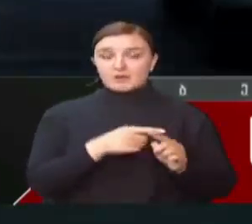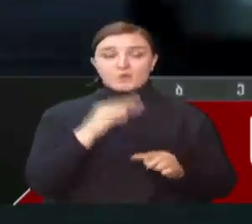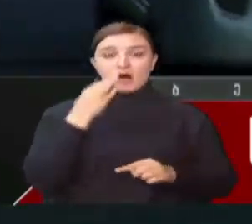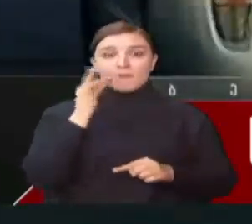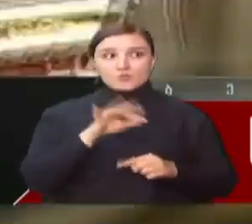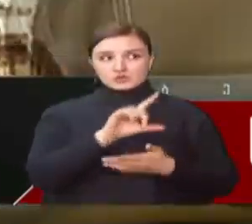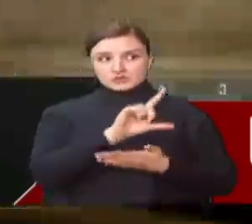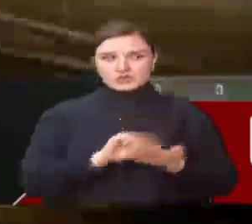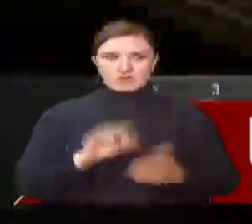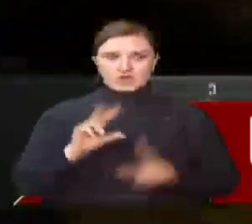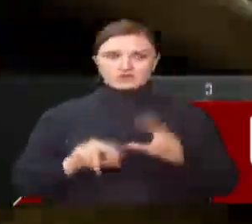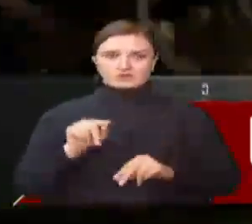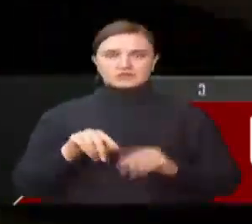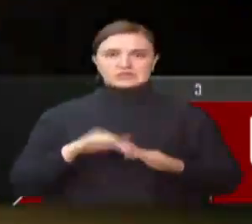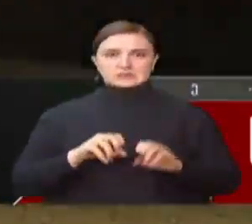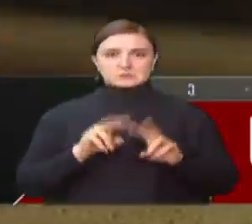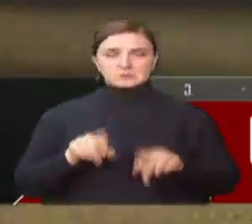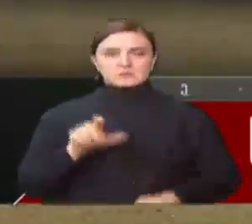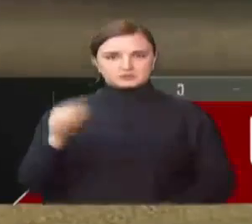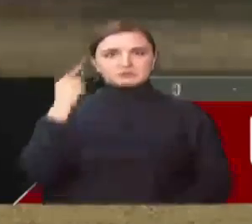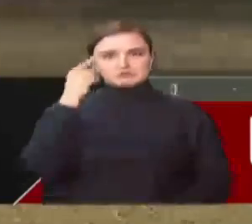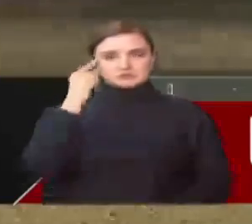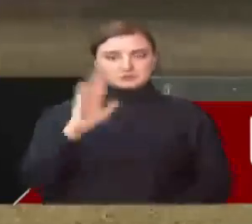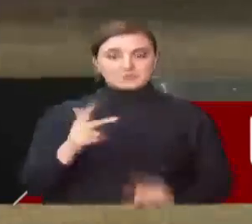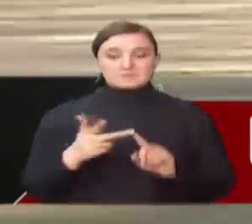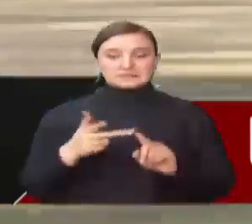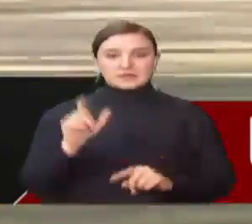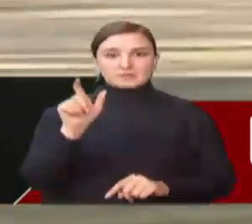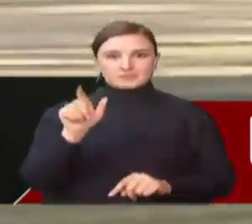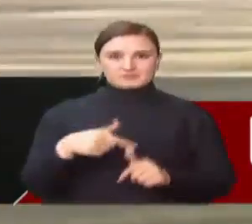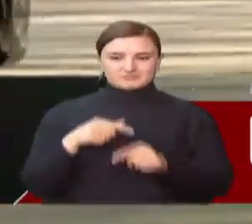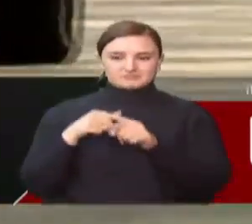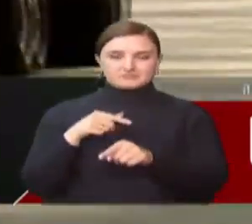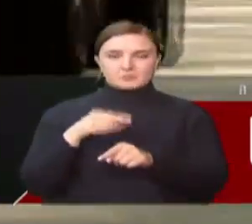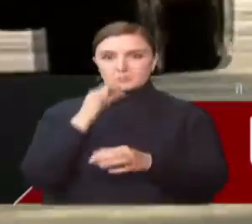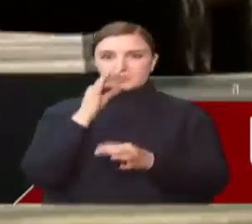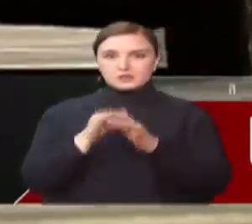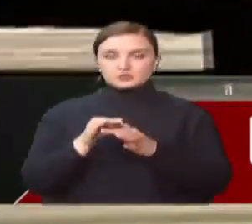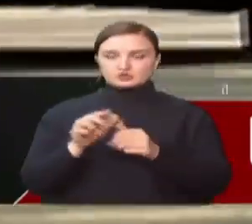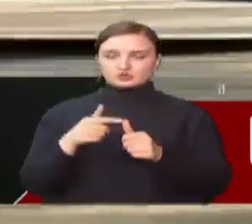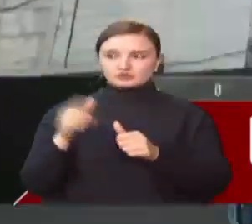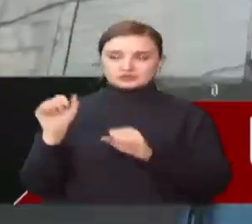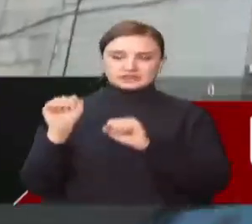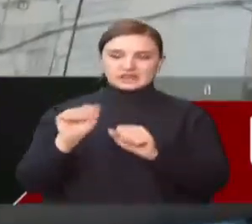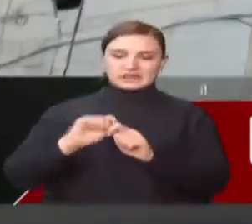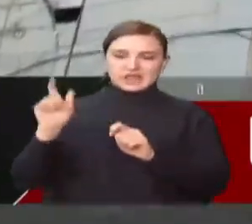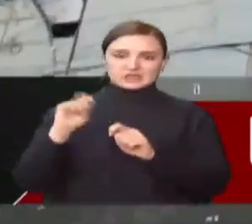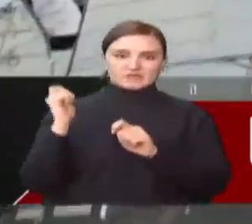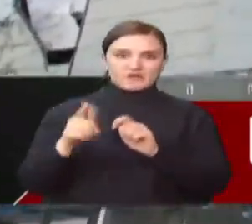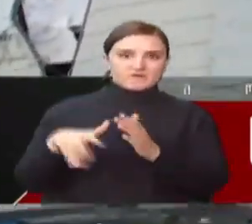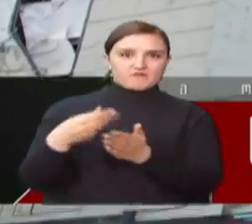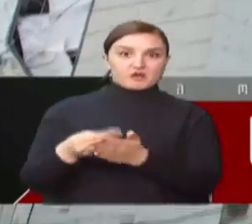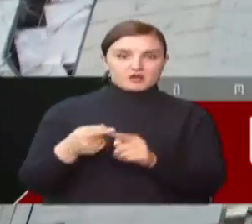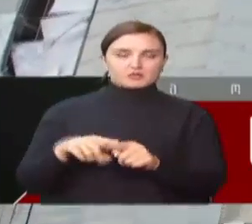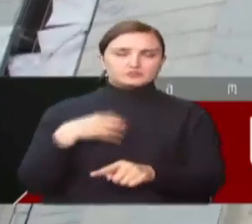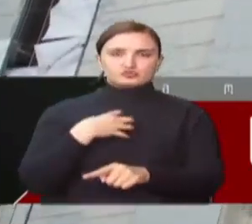გამოცდილების გათვალისწინებით სპეციალისტები ფიქრობენ, რომ მესამე პირისადმი პასუხისმგებლობის დაზღვევა ქვეყანაში ერთ-ერთი მნიშვნელოვანი